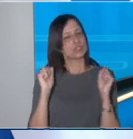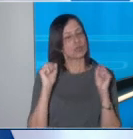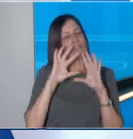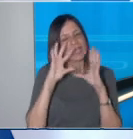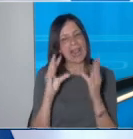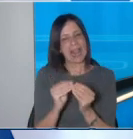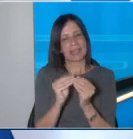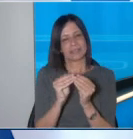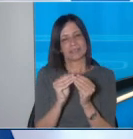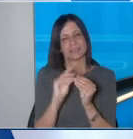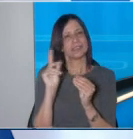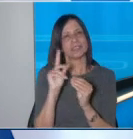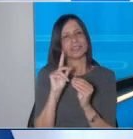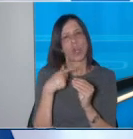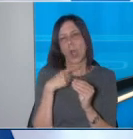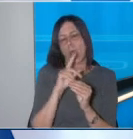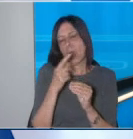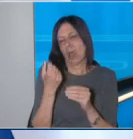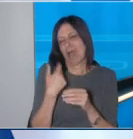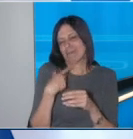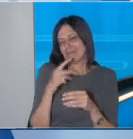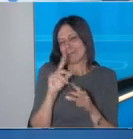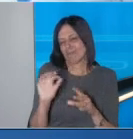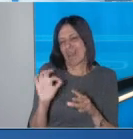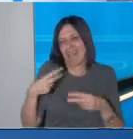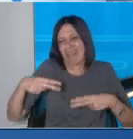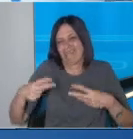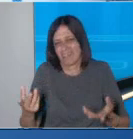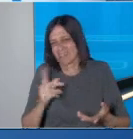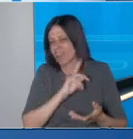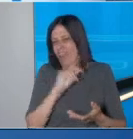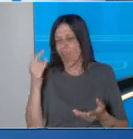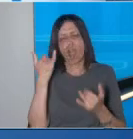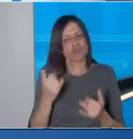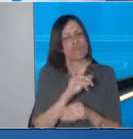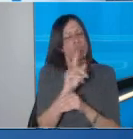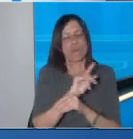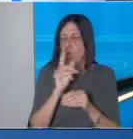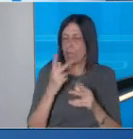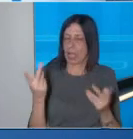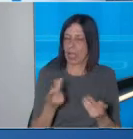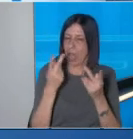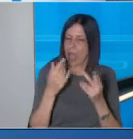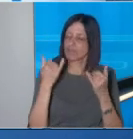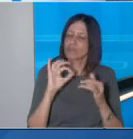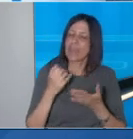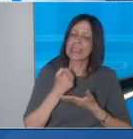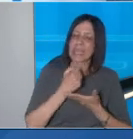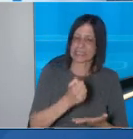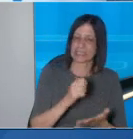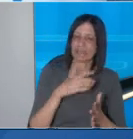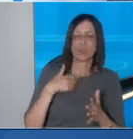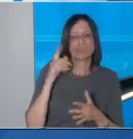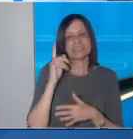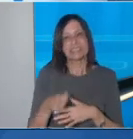כללי, זה לא ממש, זה ממש לא, אנחנו לא מתנהלים בירו ויראו, כרגע יש תקופה מאוד לא פשוטה, אנחנו הולכים לקראת תקציב, אנחנו